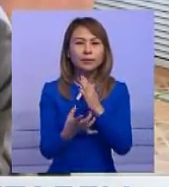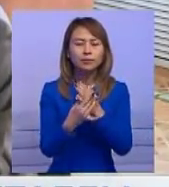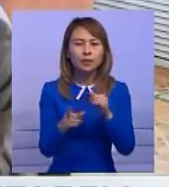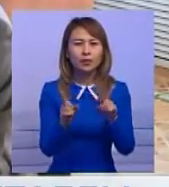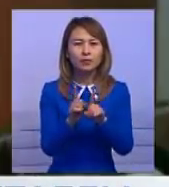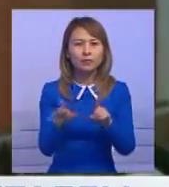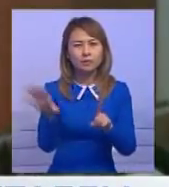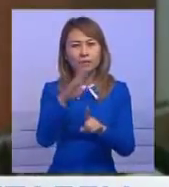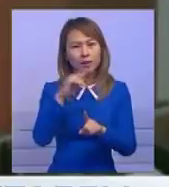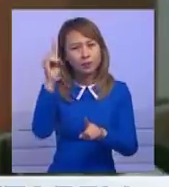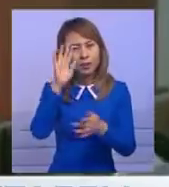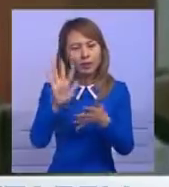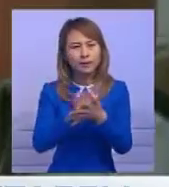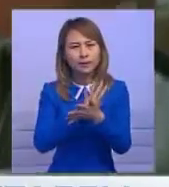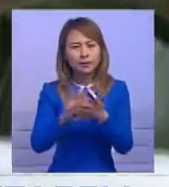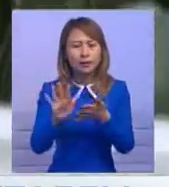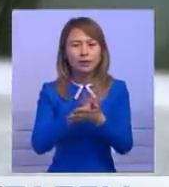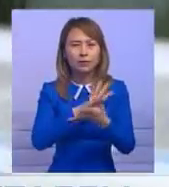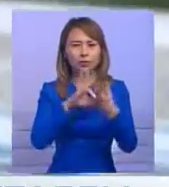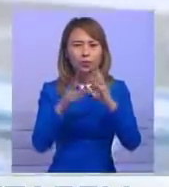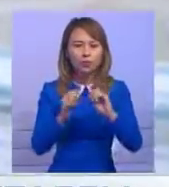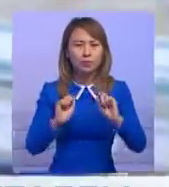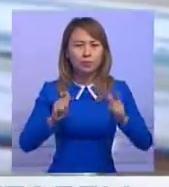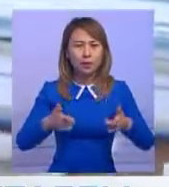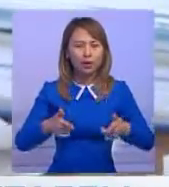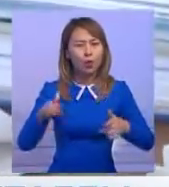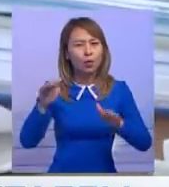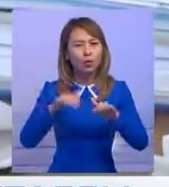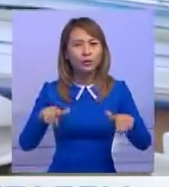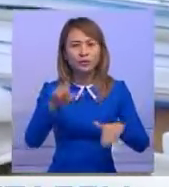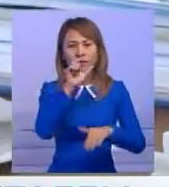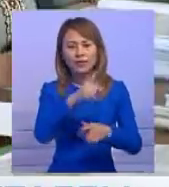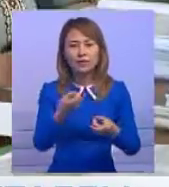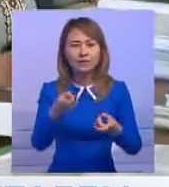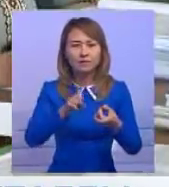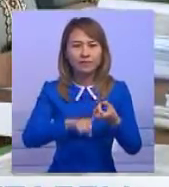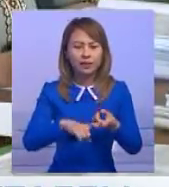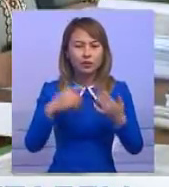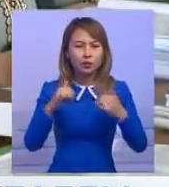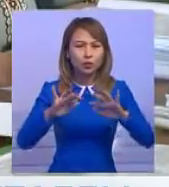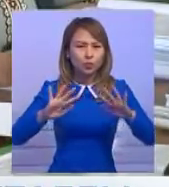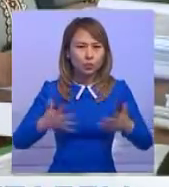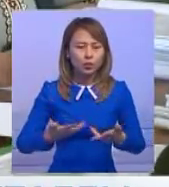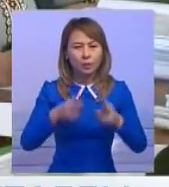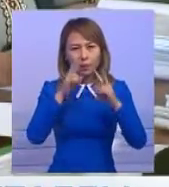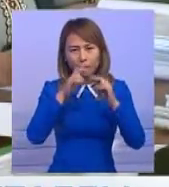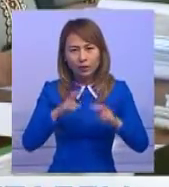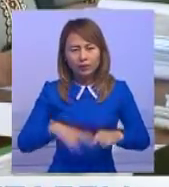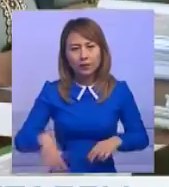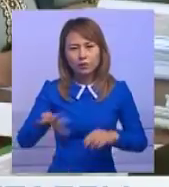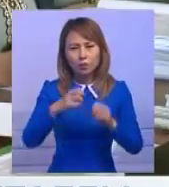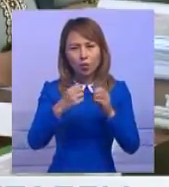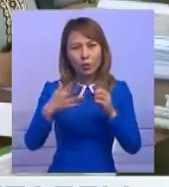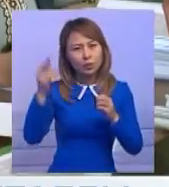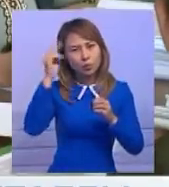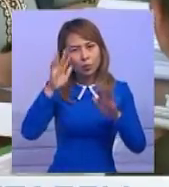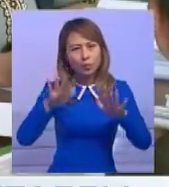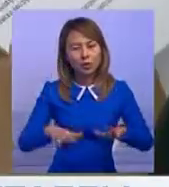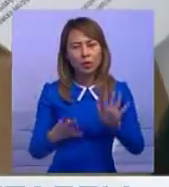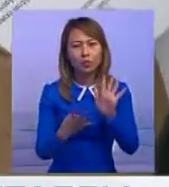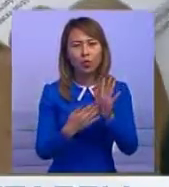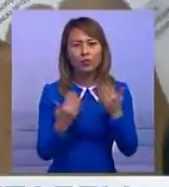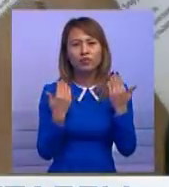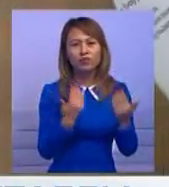ашықтығына, білім гранттарын бөлуге, студенттердің білімін бағалауға қатысты. Осындай зерделеуден өткен 15 оқу орнының